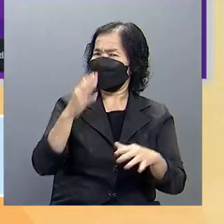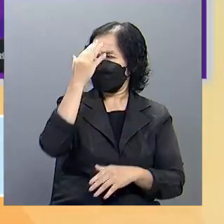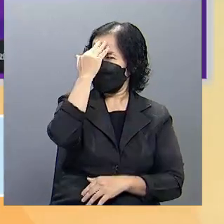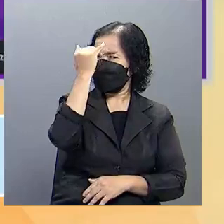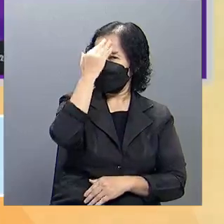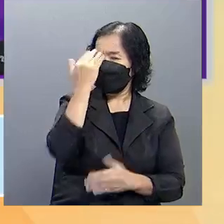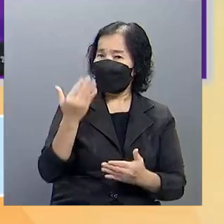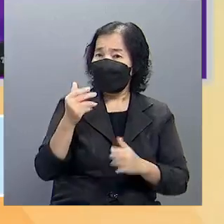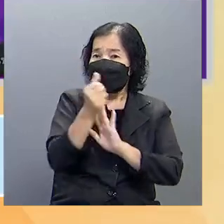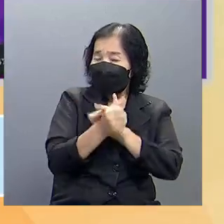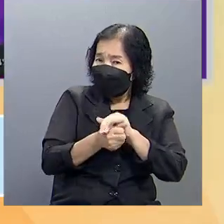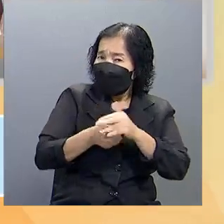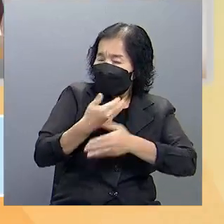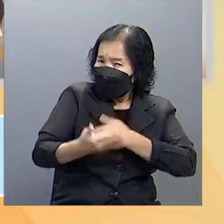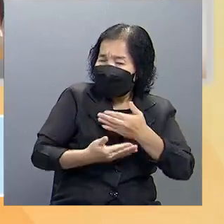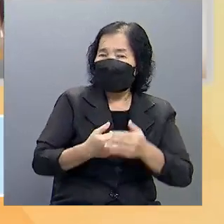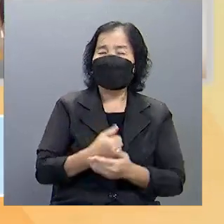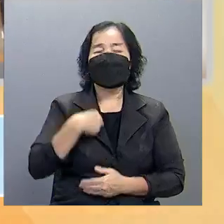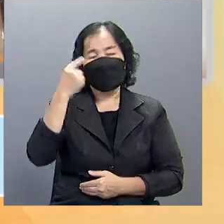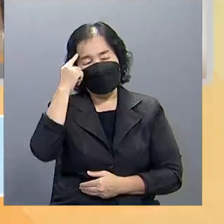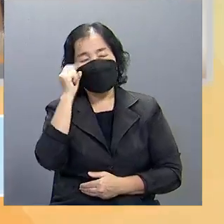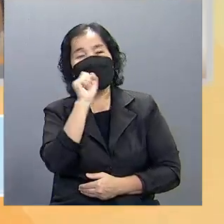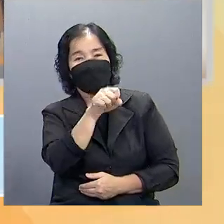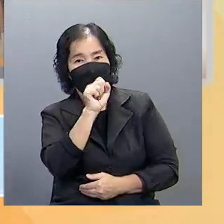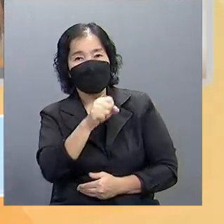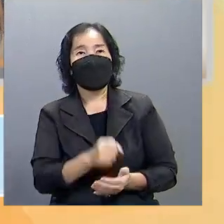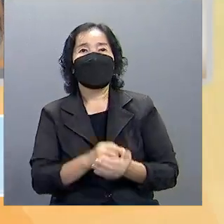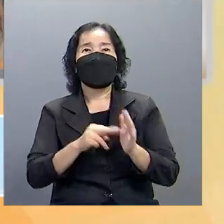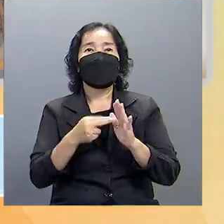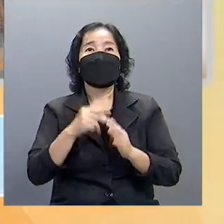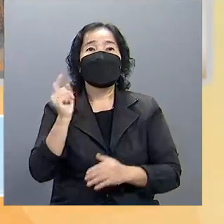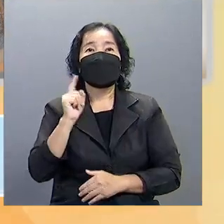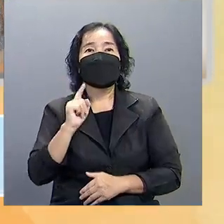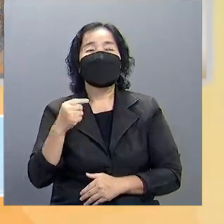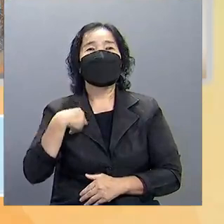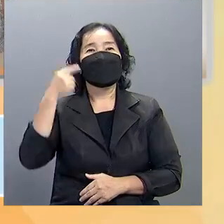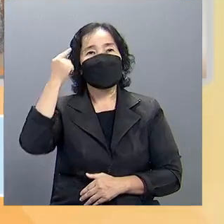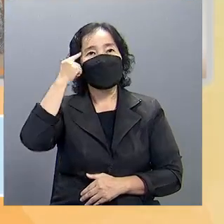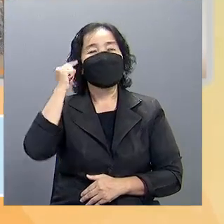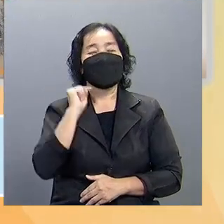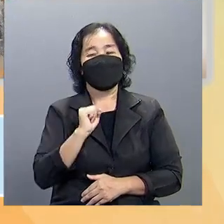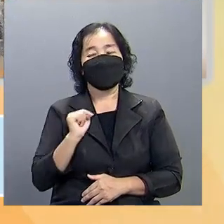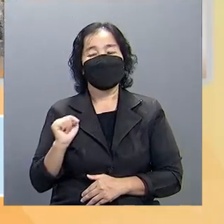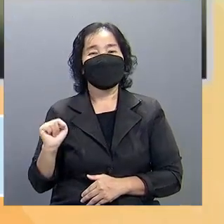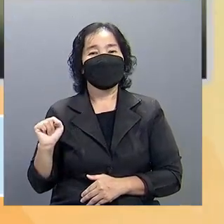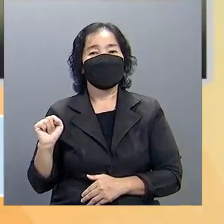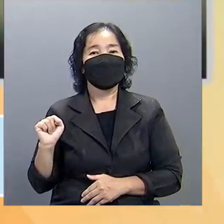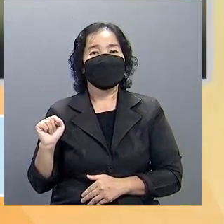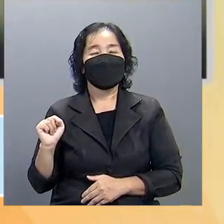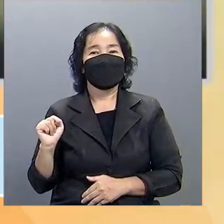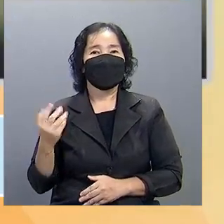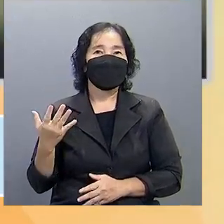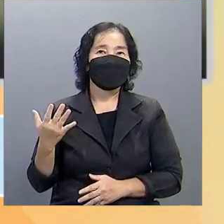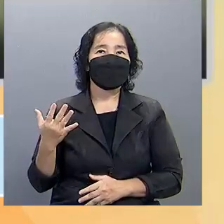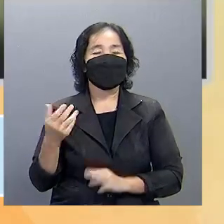นำเข้าสอบหายแล้วว่าเป็นไปได้ประเด็นที่หนึ่งก็คือมาจากยอมรอบล่ะรอบๆด้วยวิธีมาตามเพศยาเดินมาเองอะไรเงี้ย